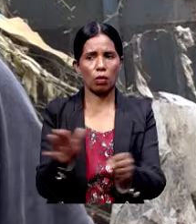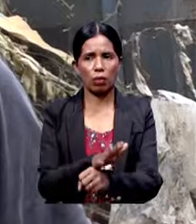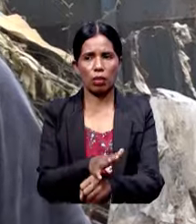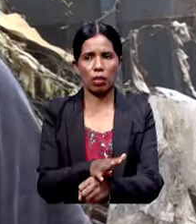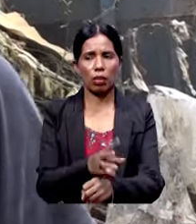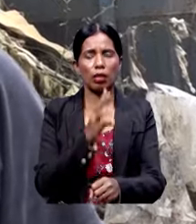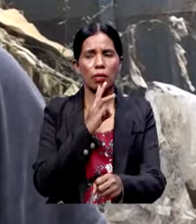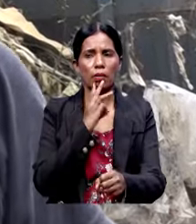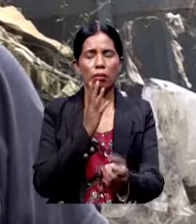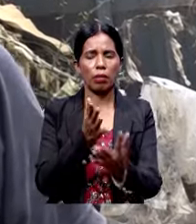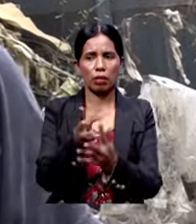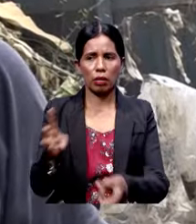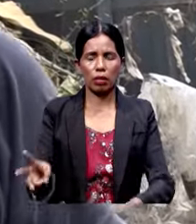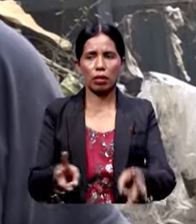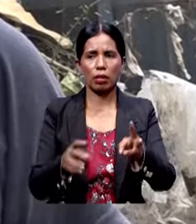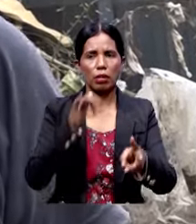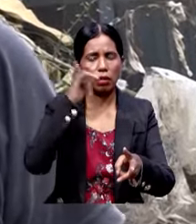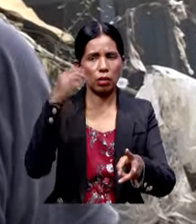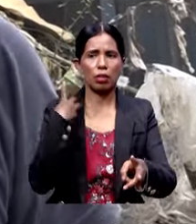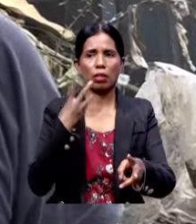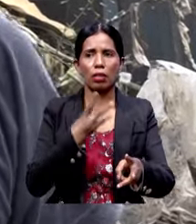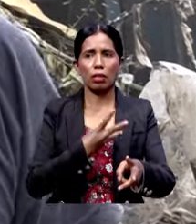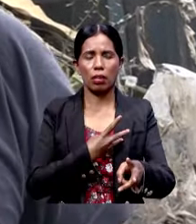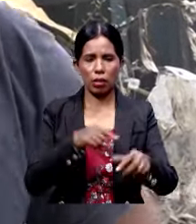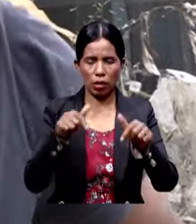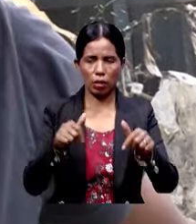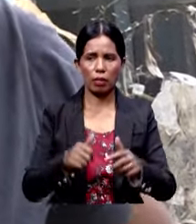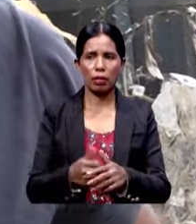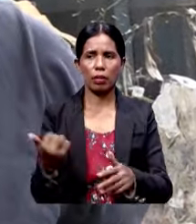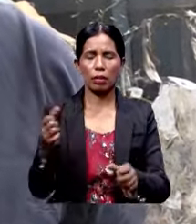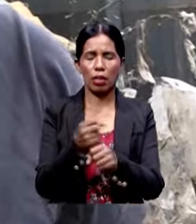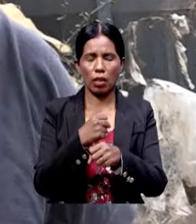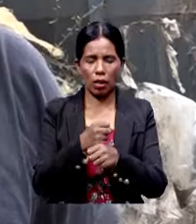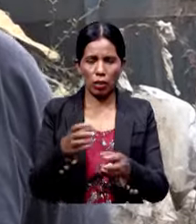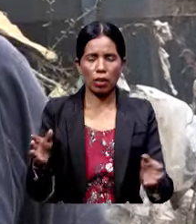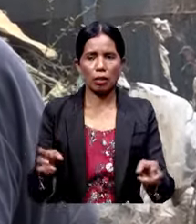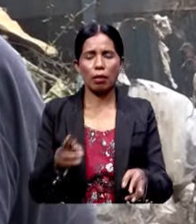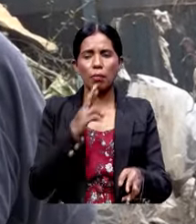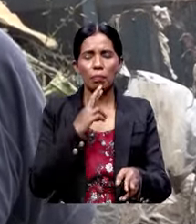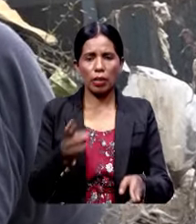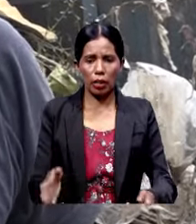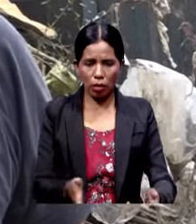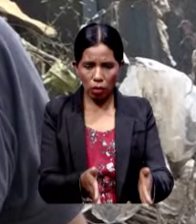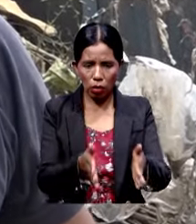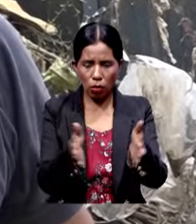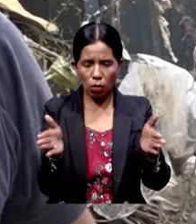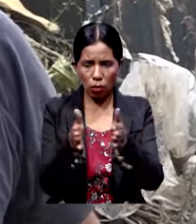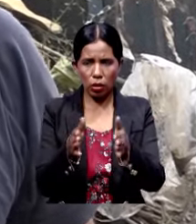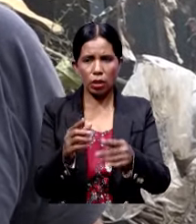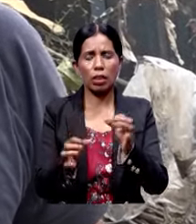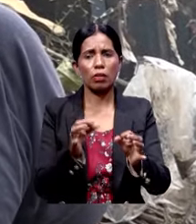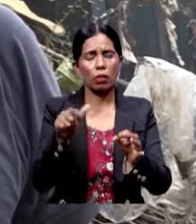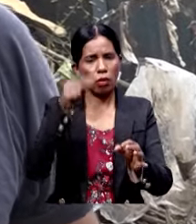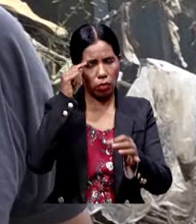tumba sempre straga be ne be ursi kam same ya reli dari tamba yane sira halu dalane wa bedalane klot sebelkar guberu mele